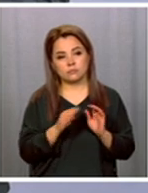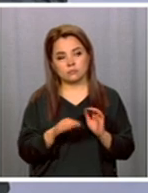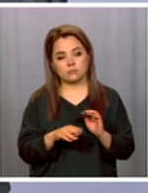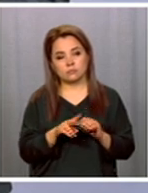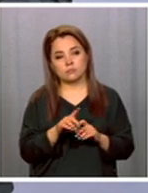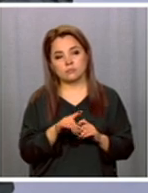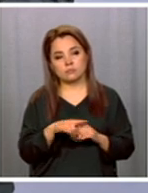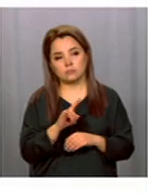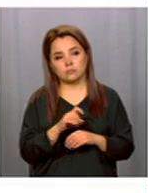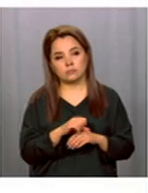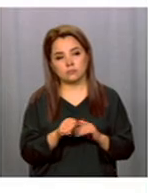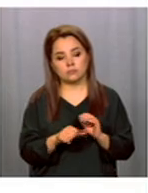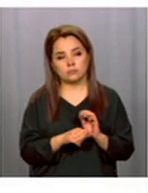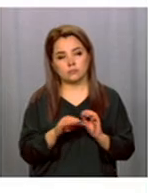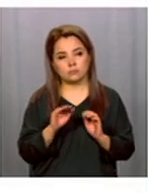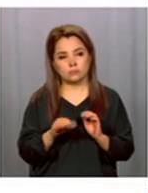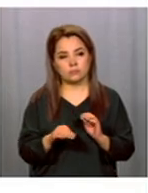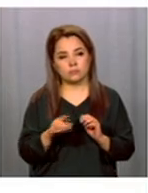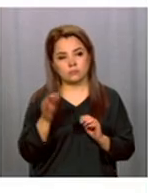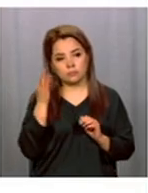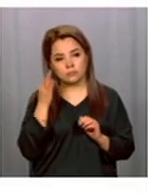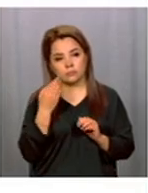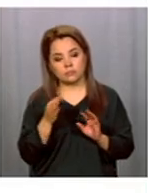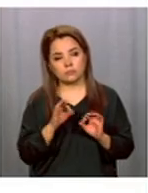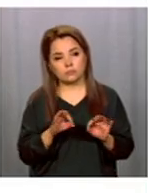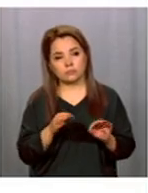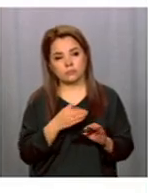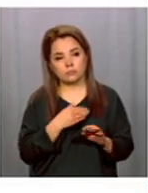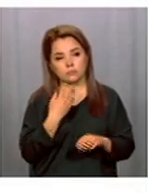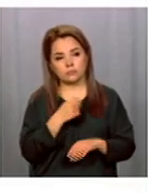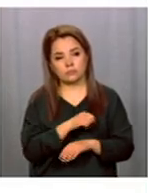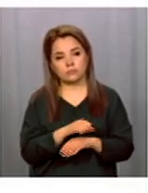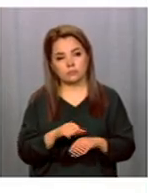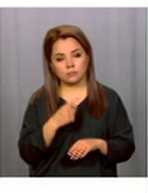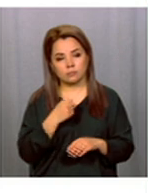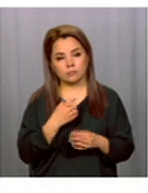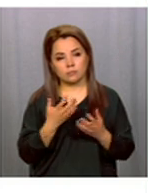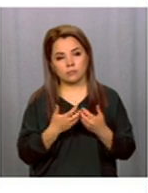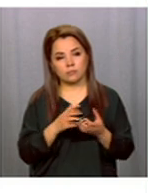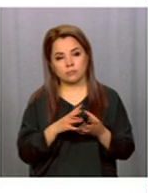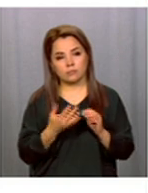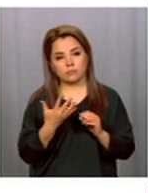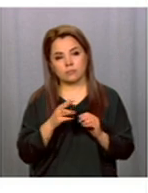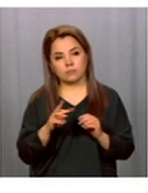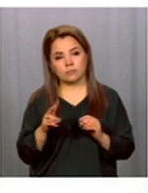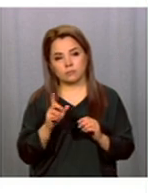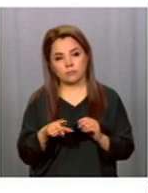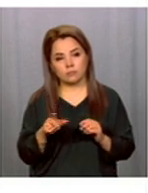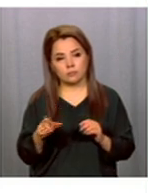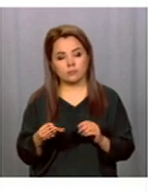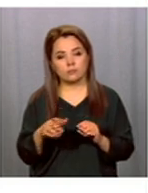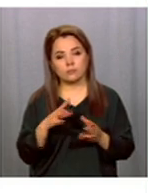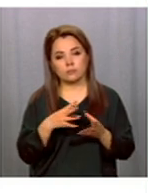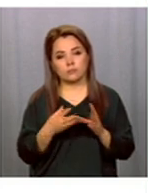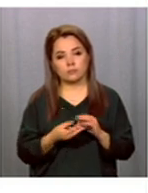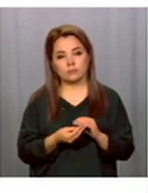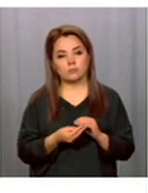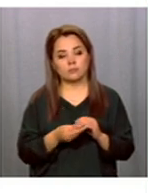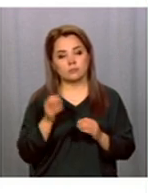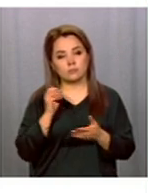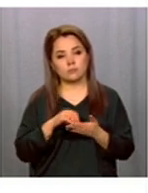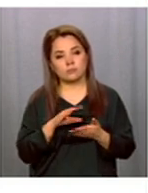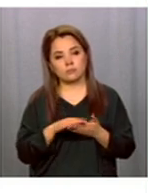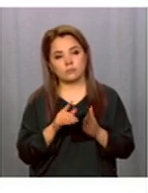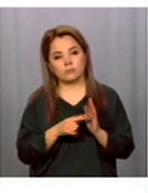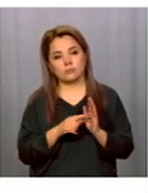ұшақтар 16 мың. Германияға тоқталсақ, шекарадағы әскер саны 5 миллион адам, жалпы армияның саны